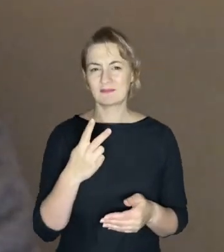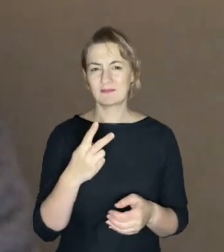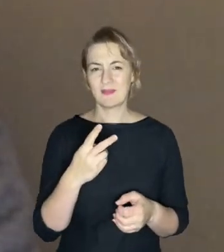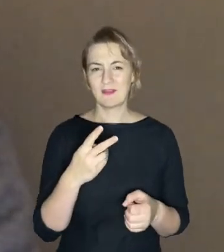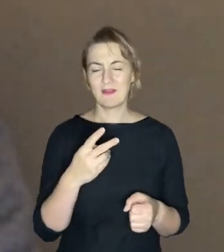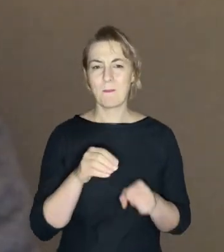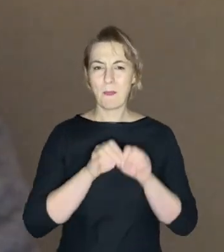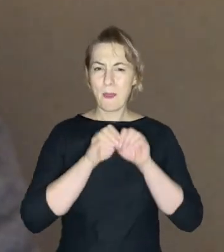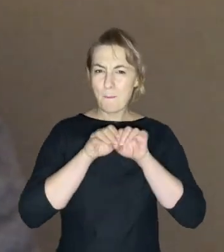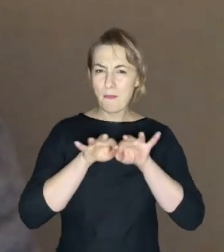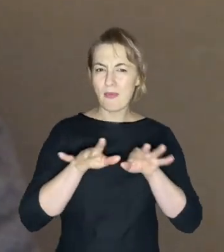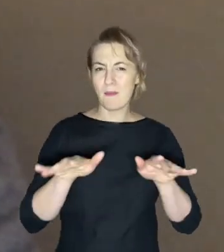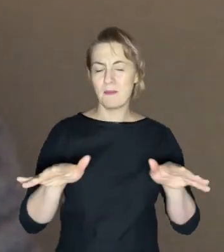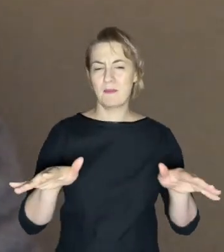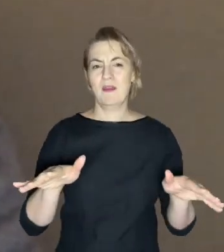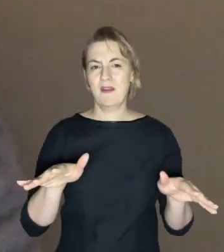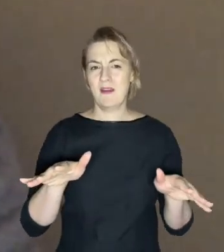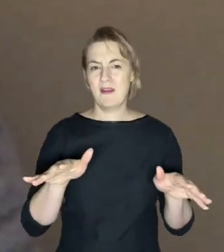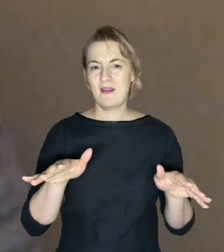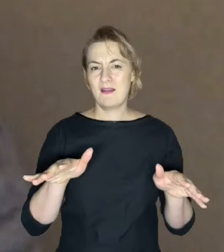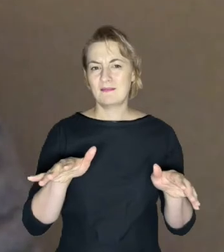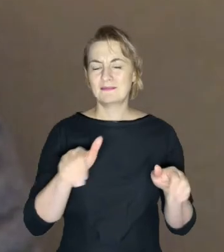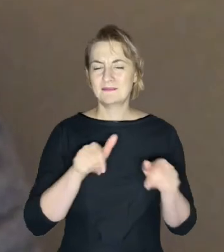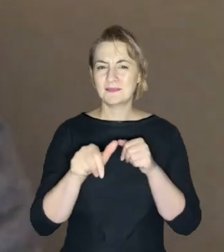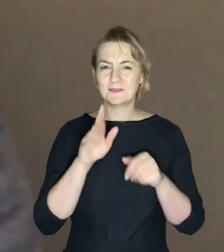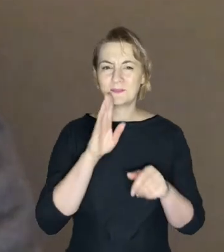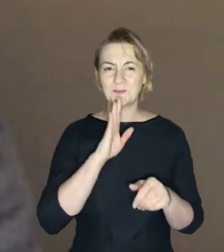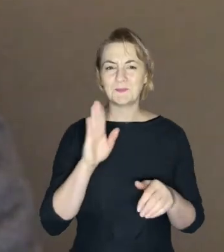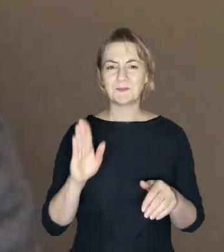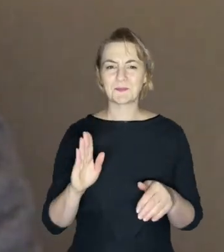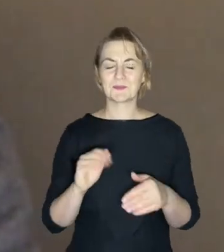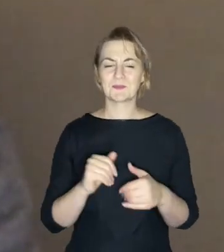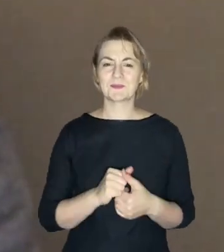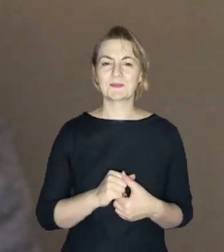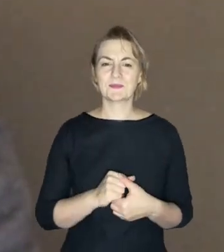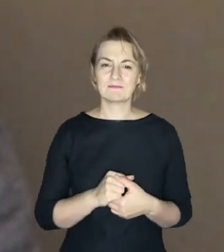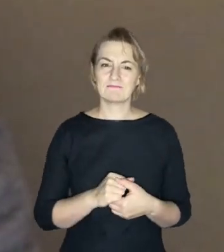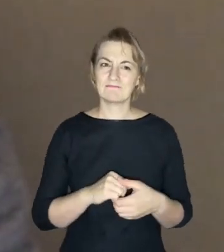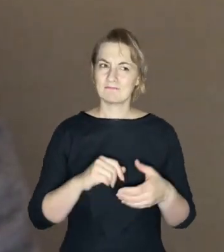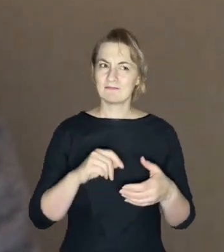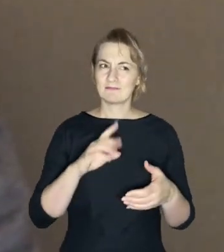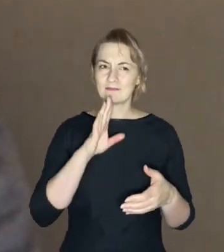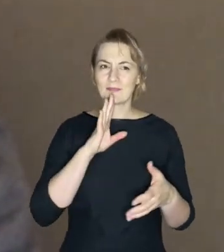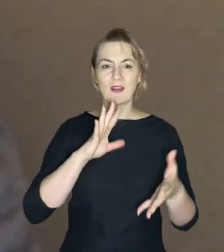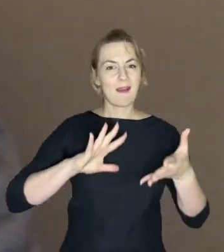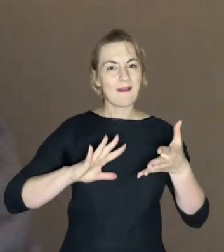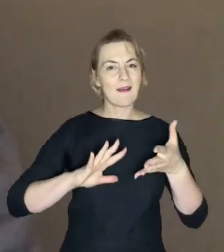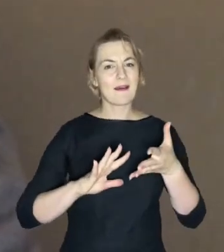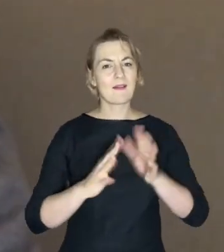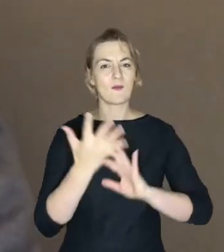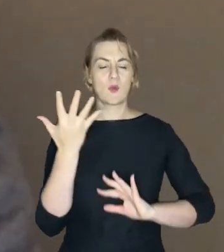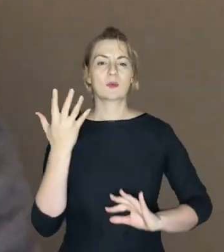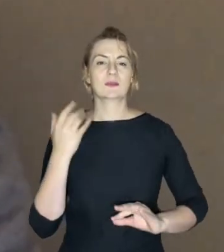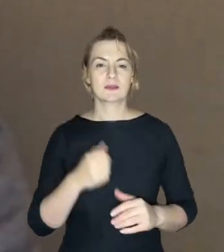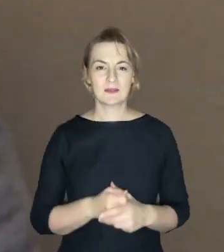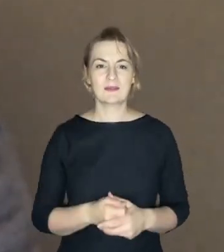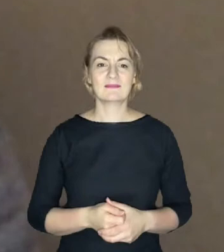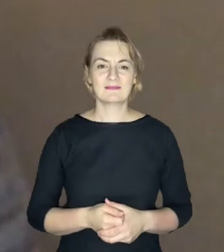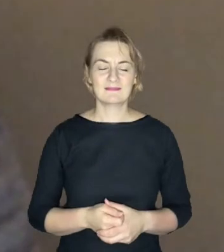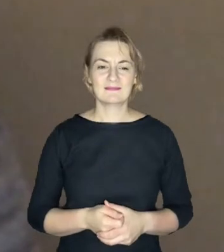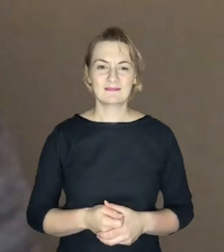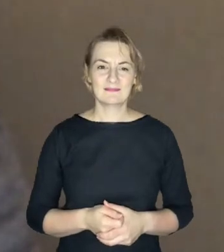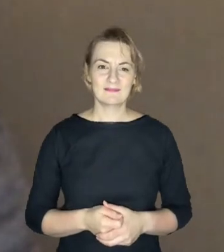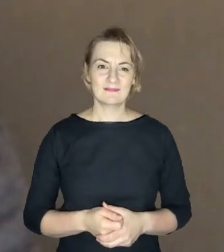epidemiologicznej, no jest takim właściwie, można powiedzieć, z rewolucją poddanych, która